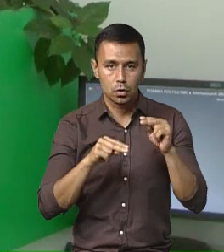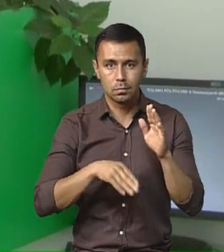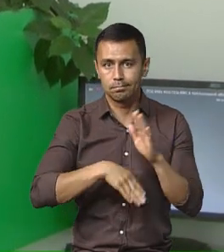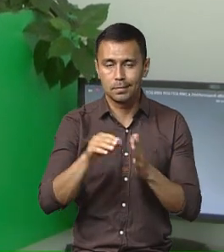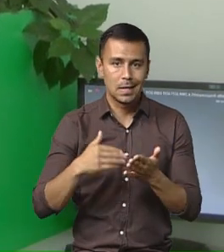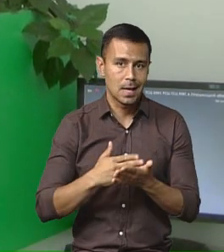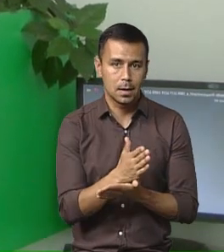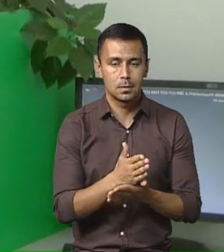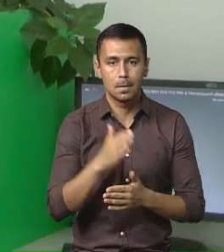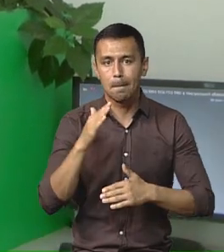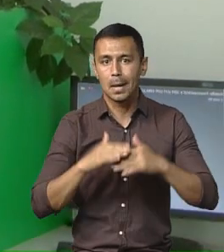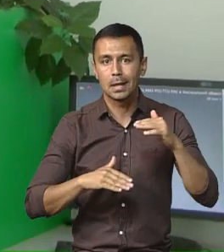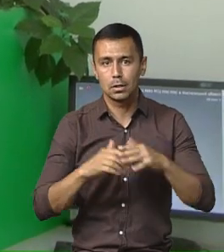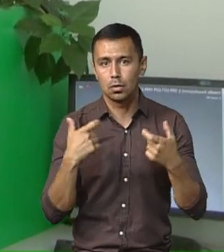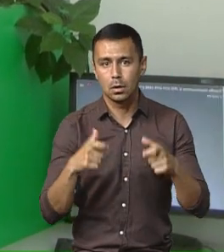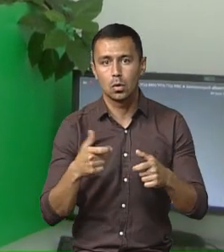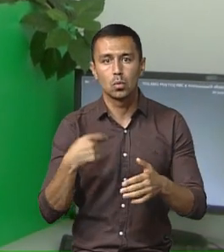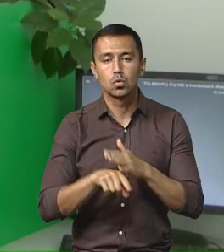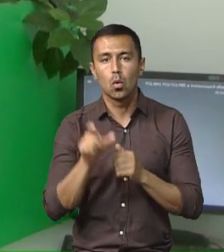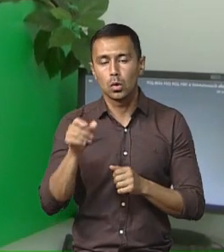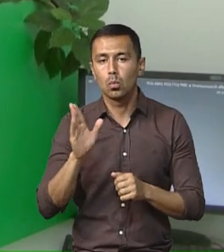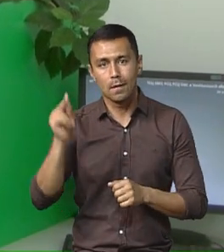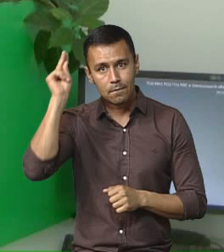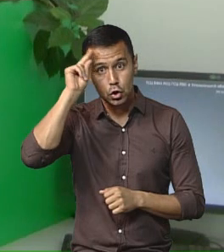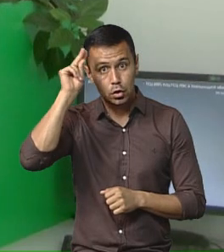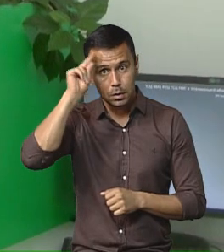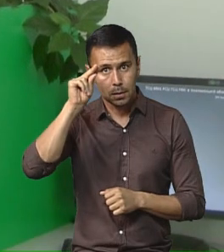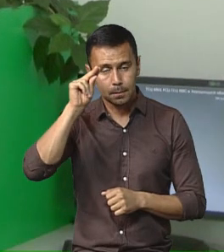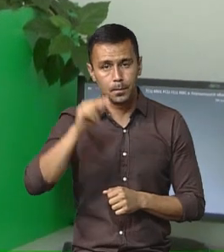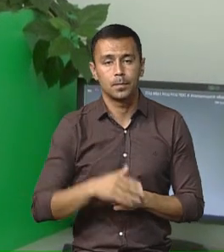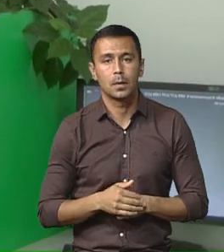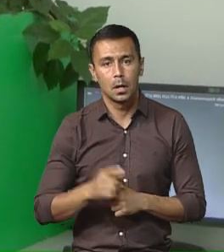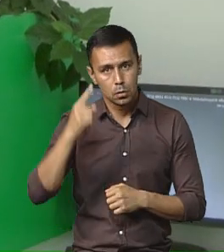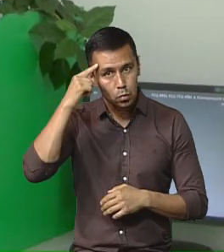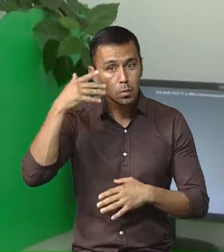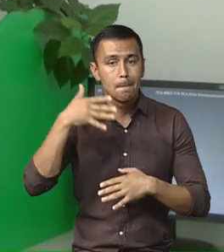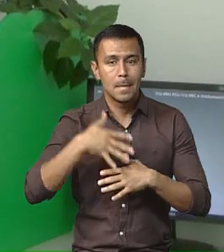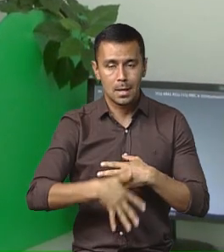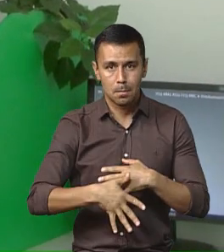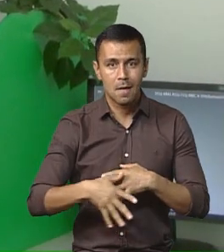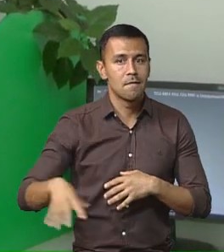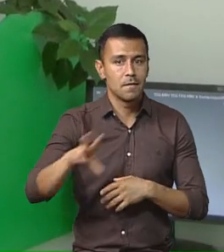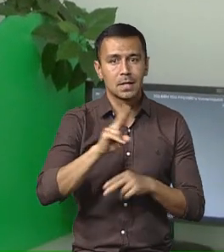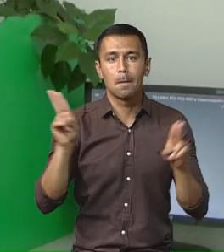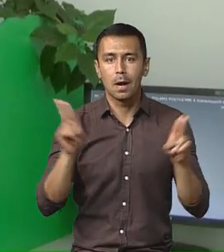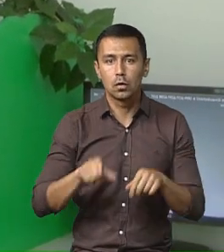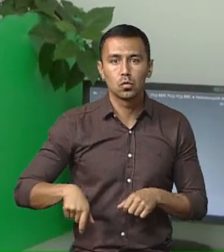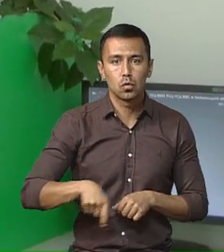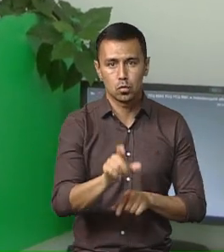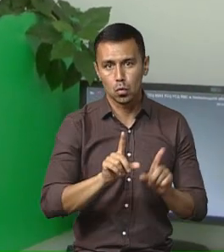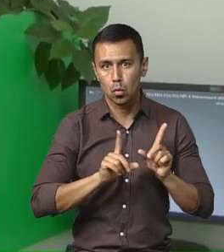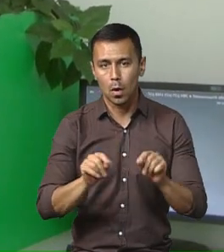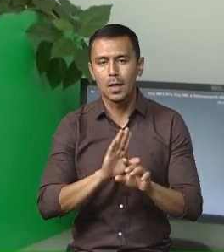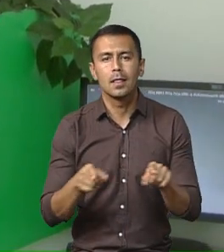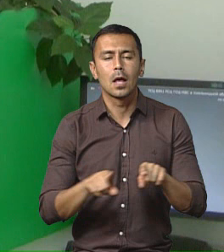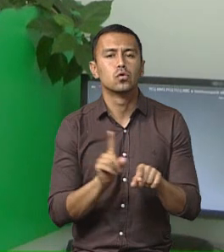якість, тобто якість практичного іспиту, бо людина буде вже вчитися з розумінням всіх правил дорожнього руху, а не